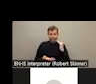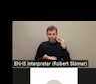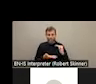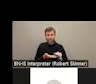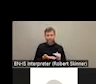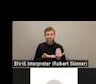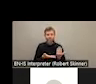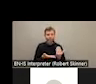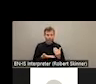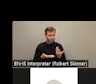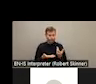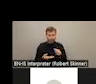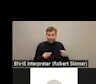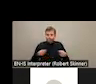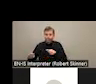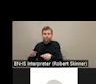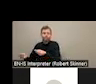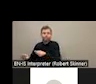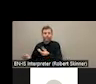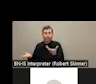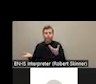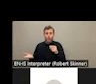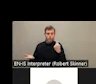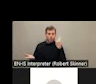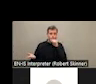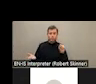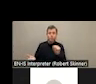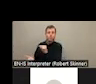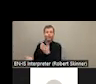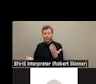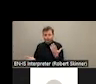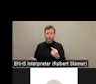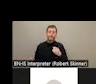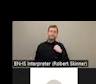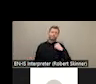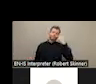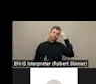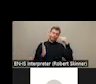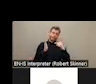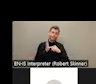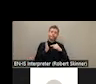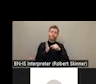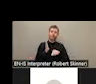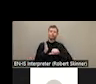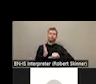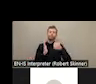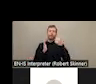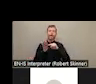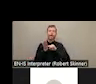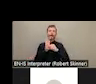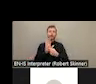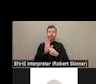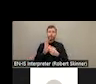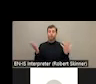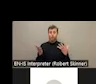des TIC pour l'éducation de tous les apprenants, ce sont les pratiques qui permettent de rendre autonomes au